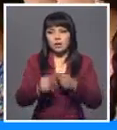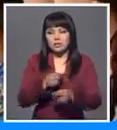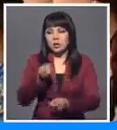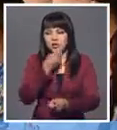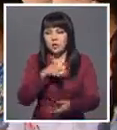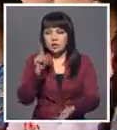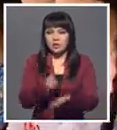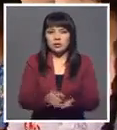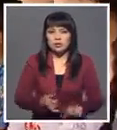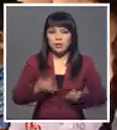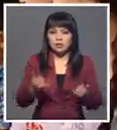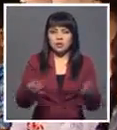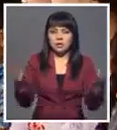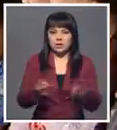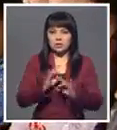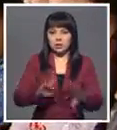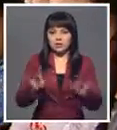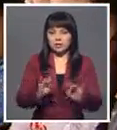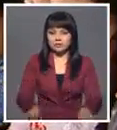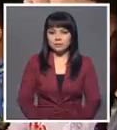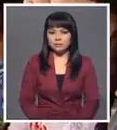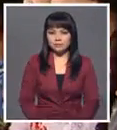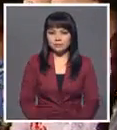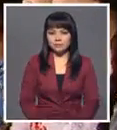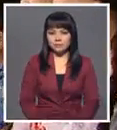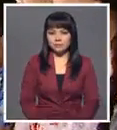айтады. Сәкен Сейітханұлы, Ержан Жаңбырбай, Қазақстан ұлттық арнасы, Алматы облысы.